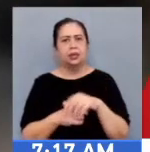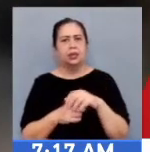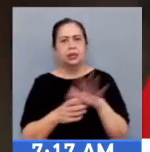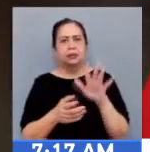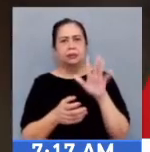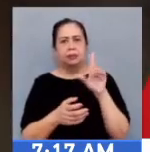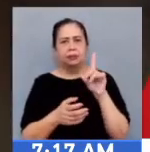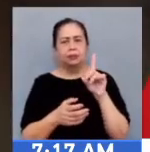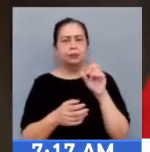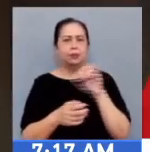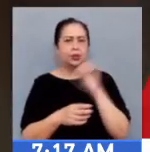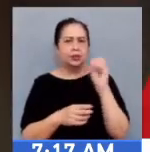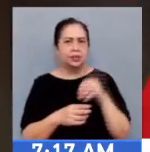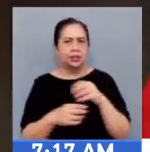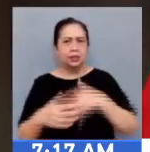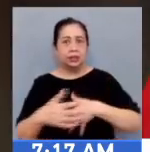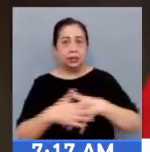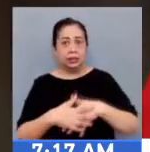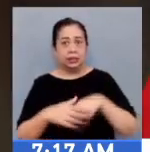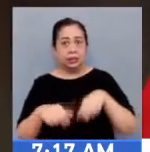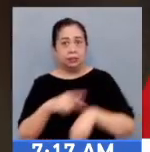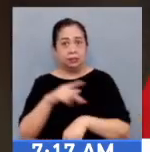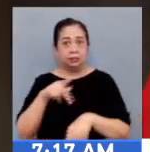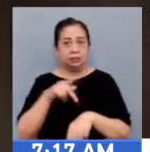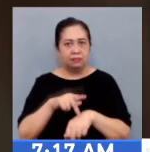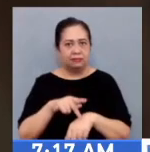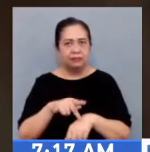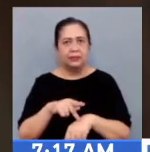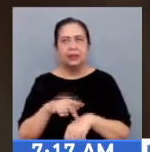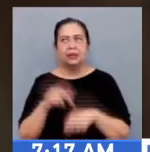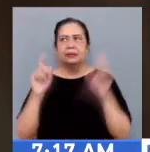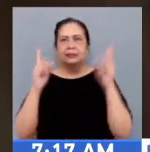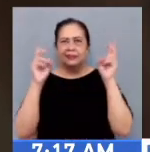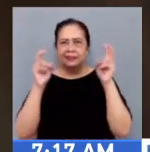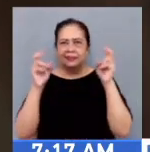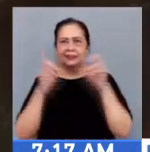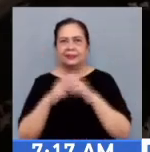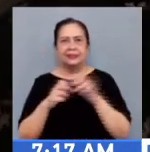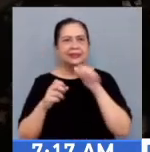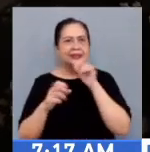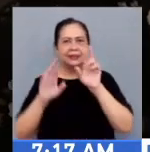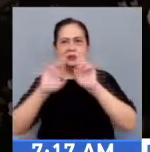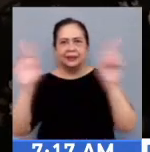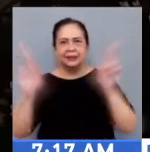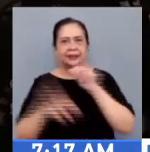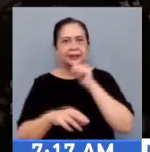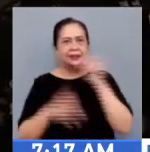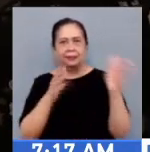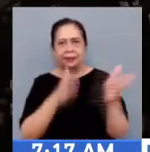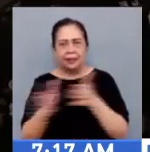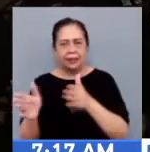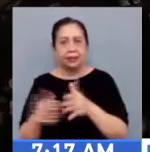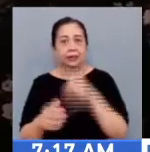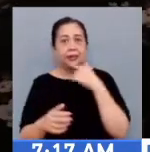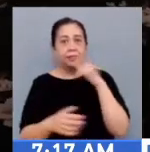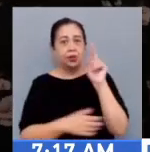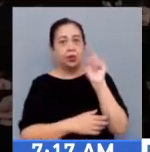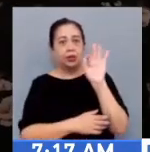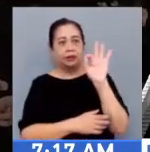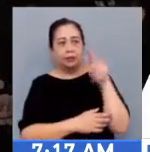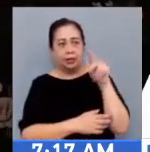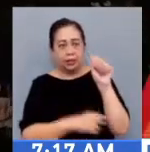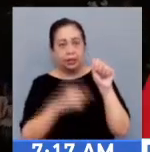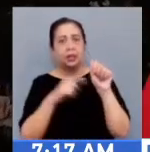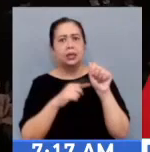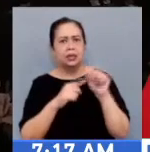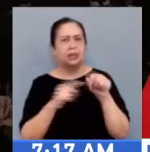51% ng pagbubuntis sa Pilipinas ay maituturing na hindi planado. Ayon sa UNFPA,